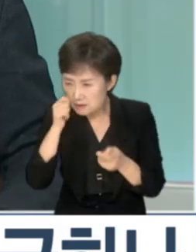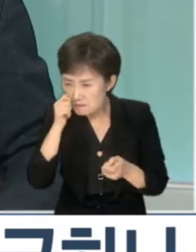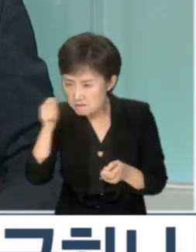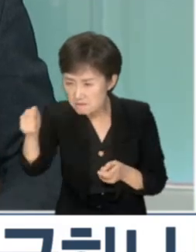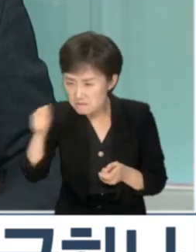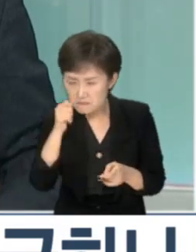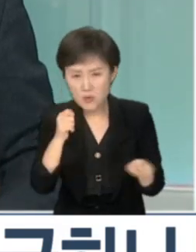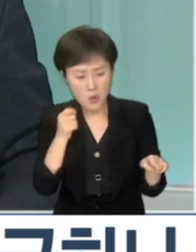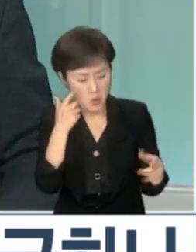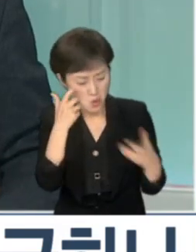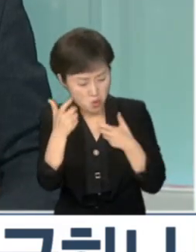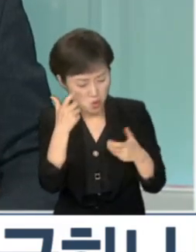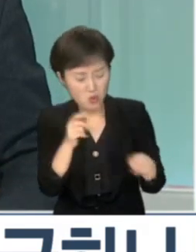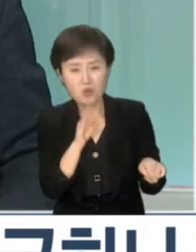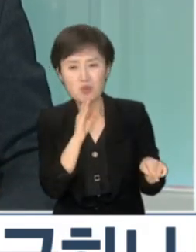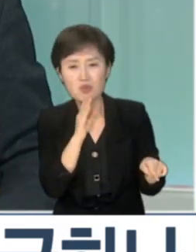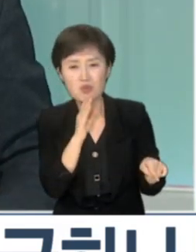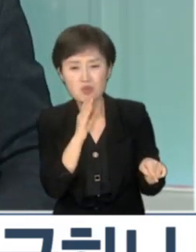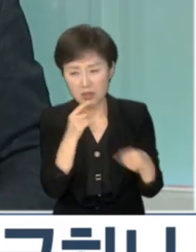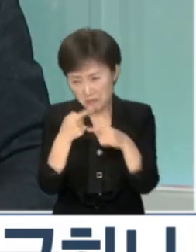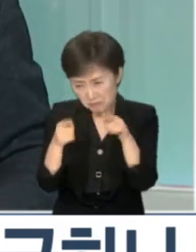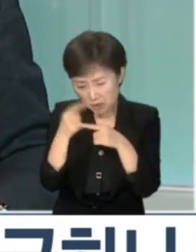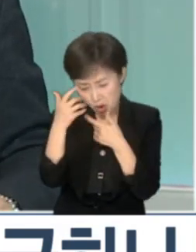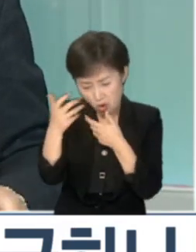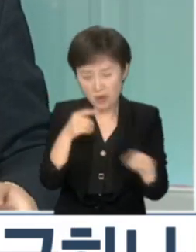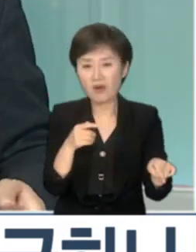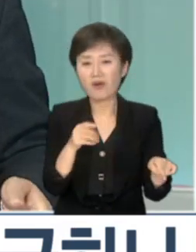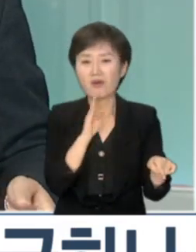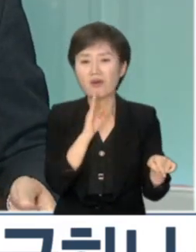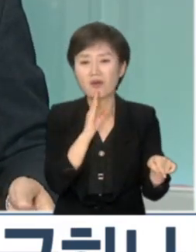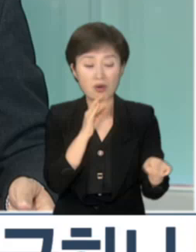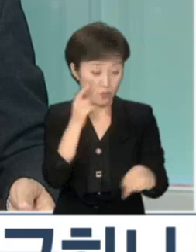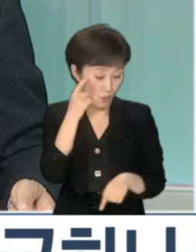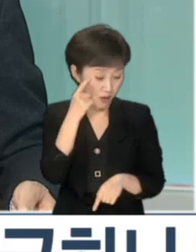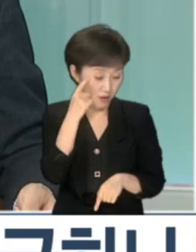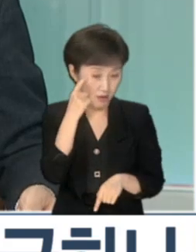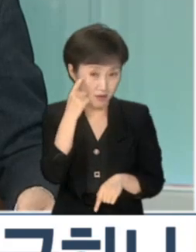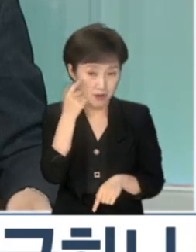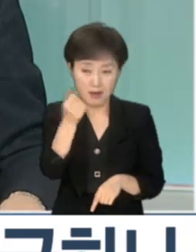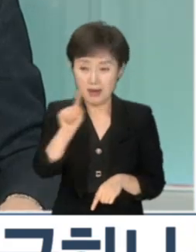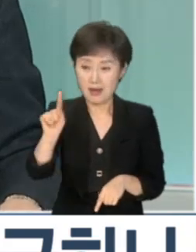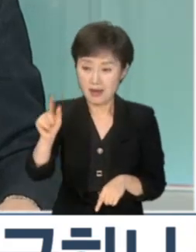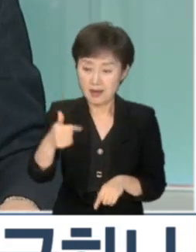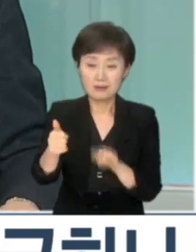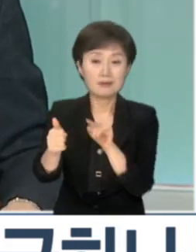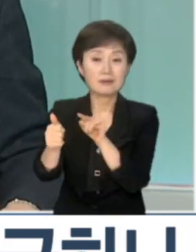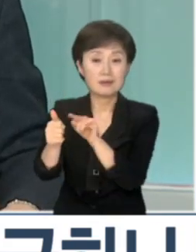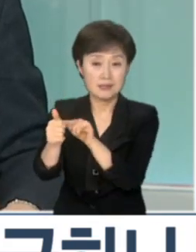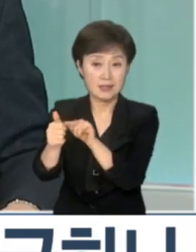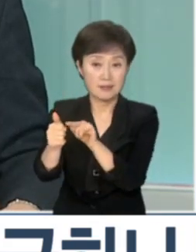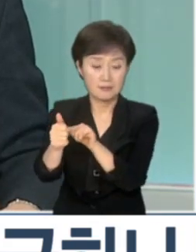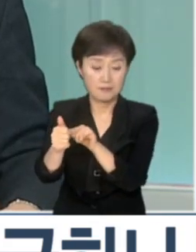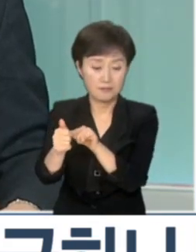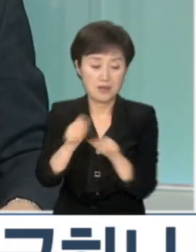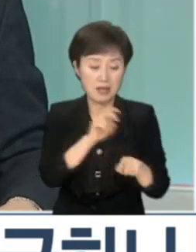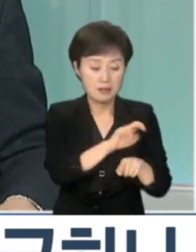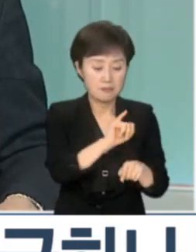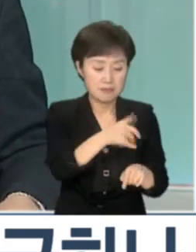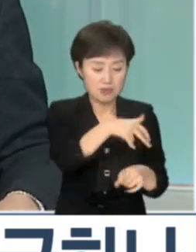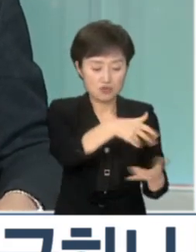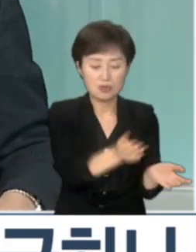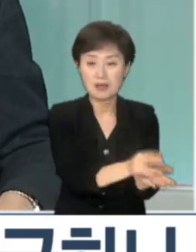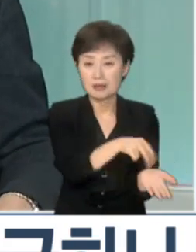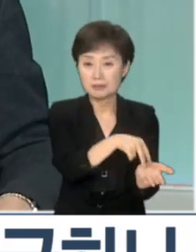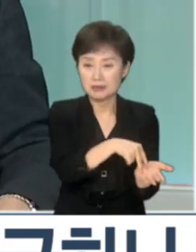어떻게 그렇게 세세하게 평가를 하십니까? 그건 뭐냐? 그만큼 지금 한동훈 장관과 관련해서 지금 민주당이 지금